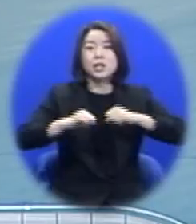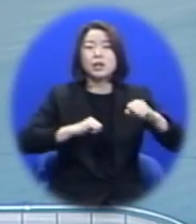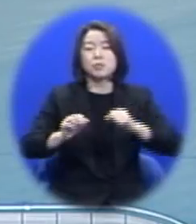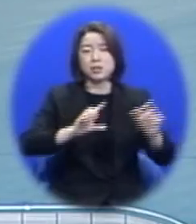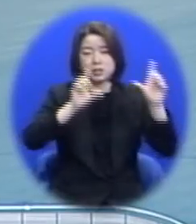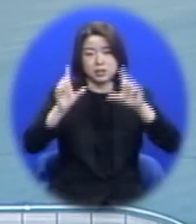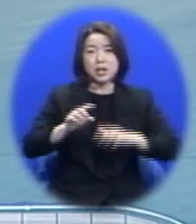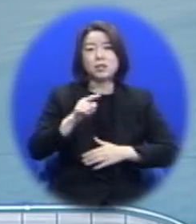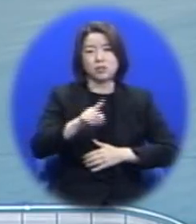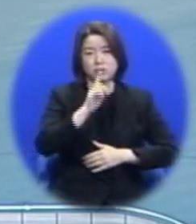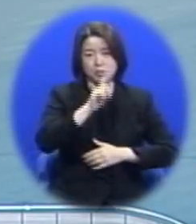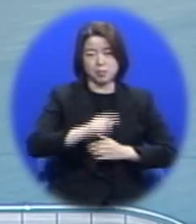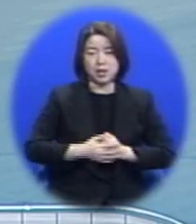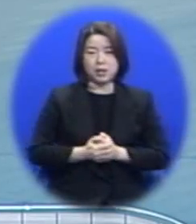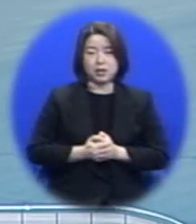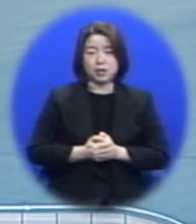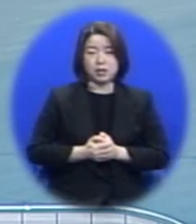말합니다.